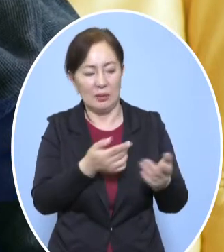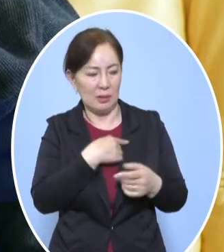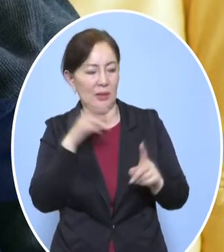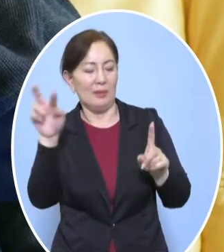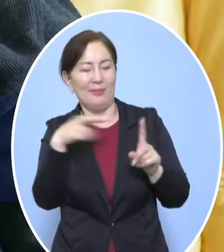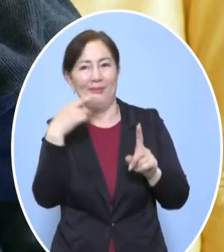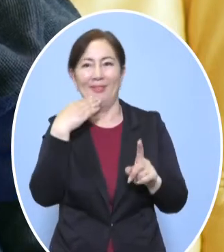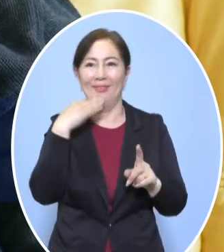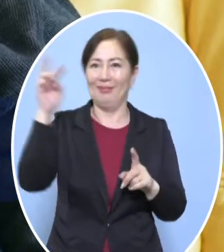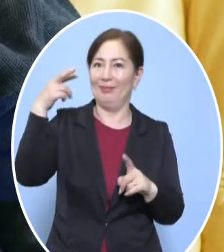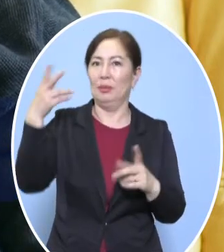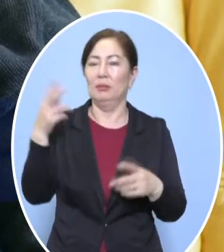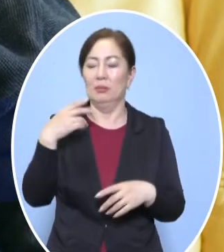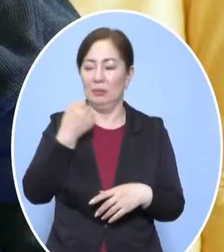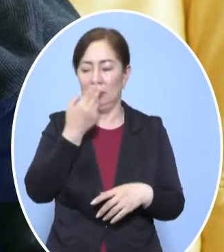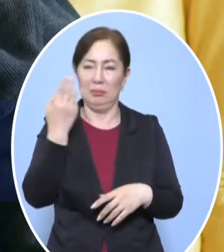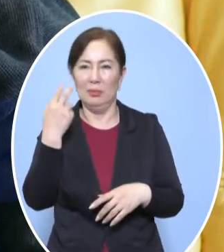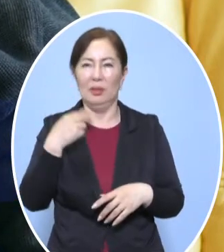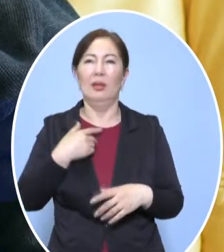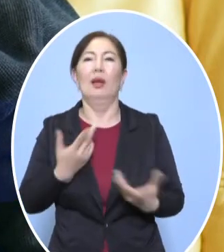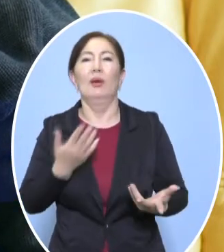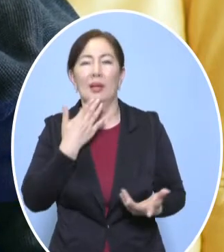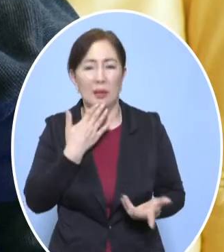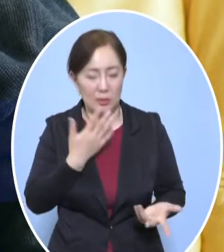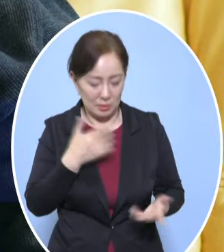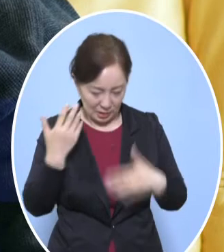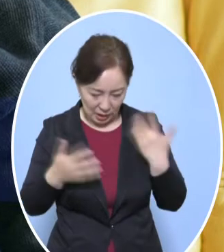Одоо тэгээ тэрлүү хүн харж инех үү?